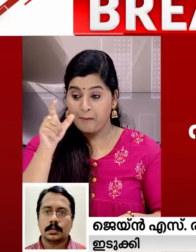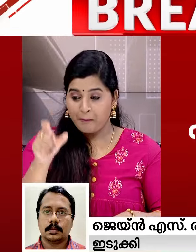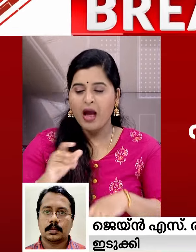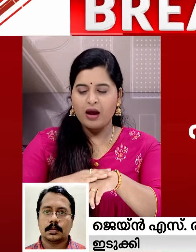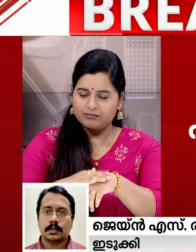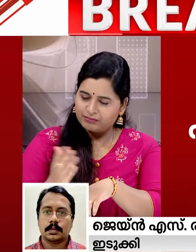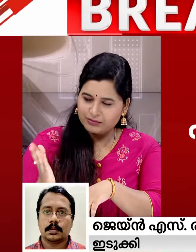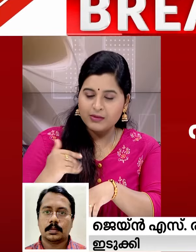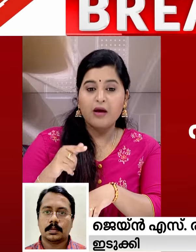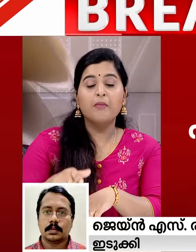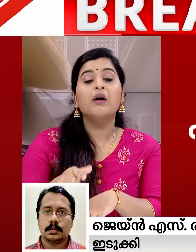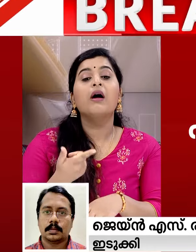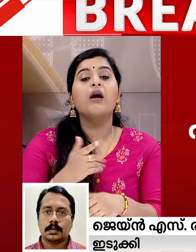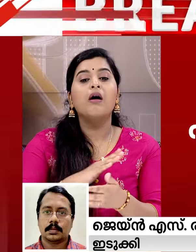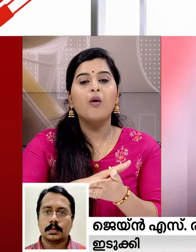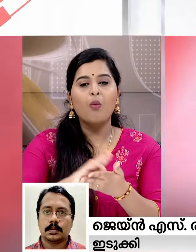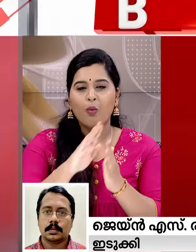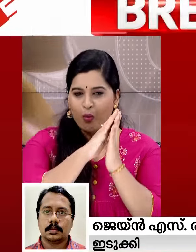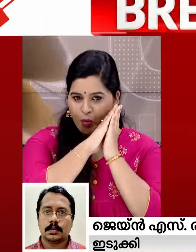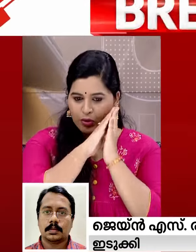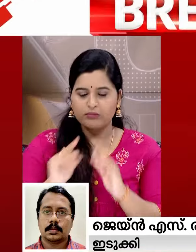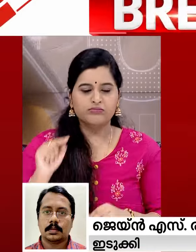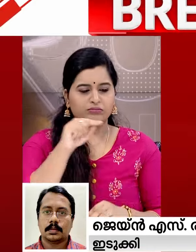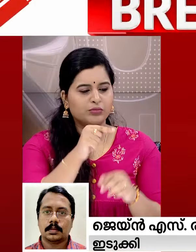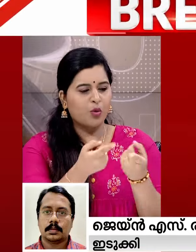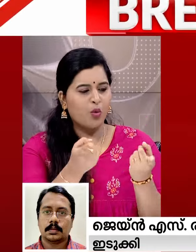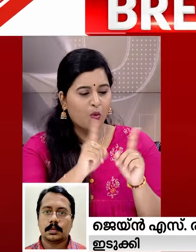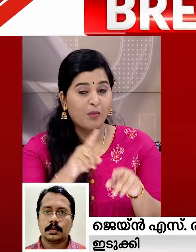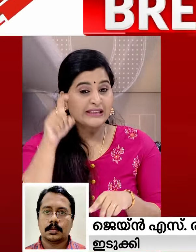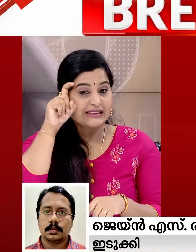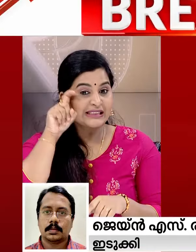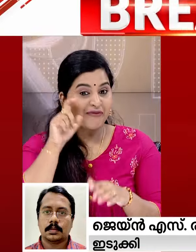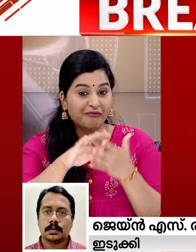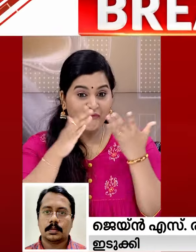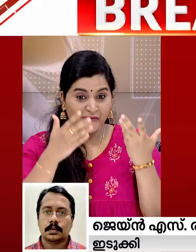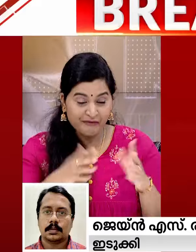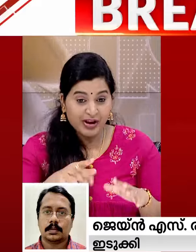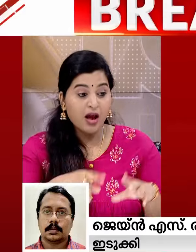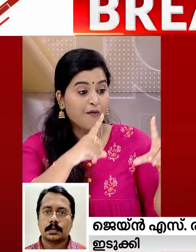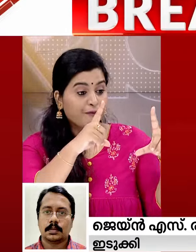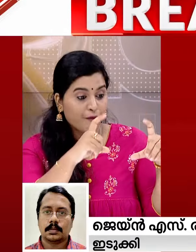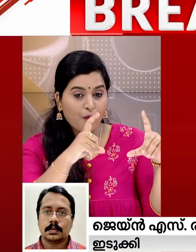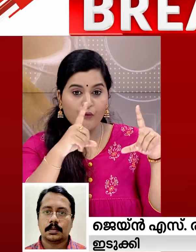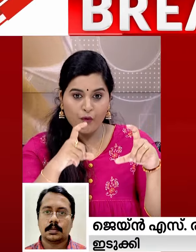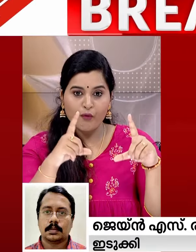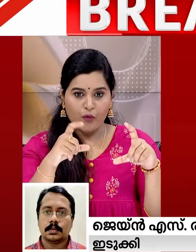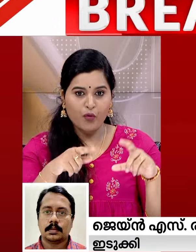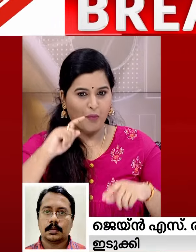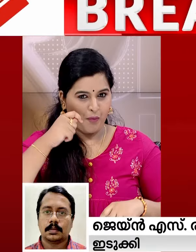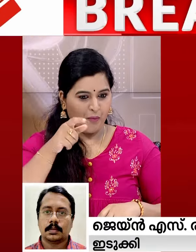ഈ പീഡന ദൃശ്യങ്ങൾ അയാൾ മൊബൈലിൽ പകർത്തുകയും ചെയ്തു. പിന്നീട് ഭീഷണിപ്പെടുത്തി ഈ പലതവണ ഈ